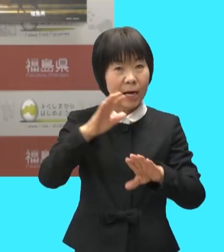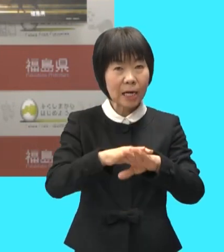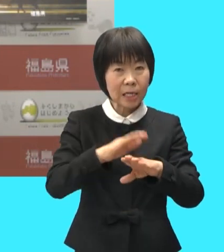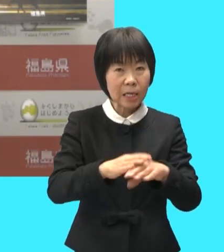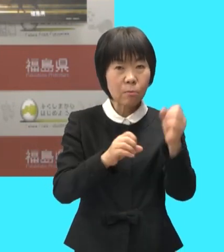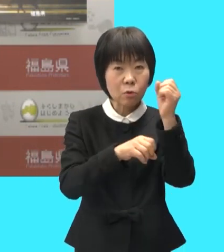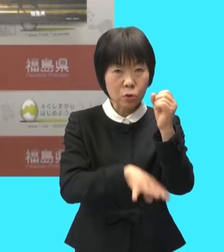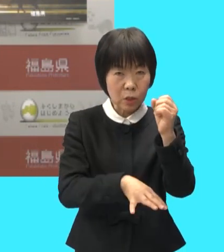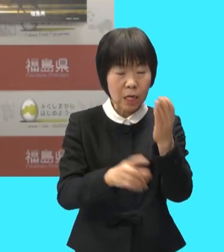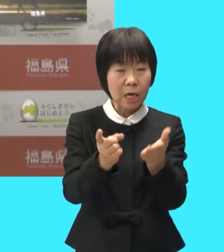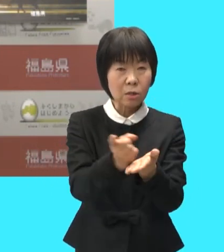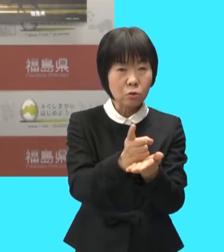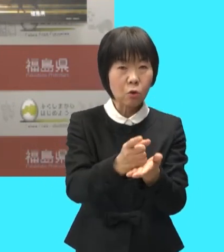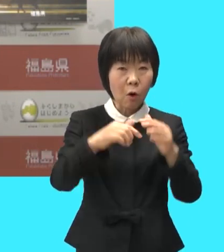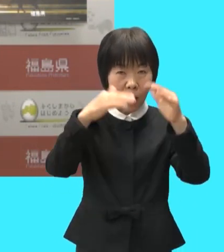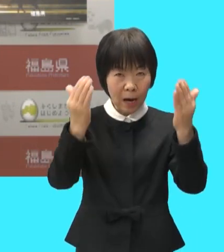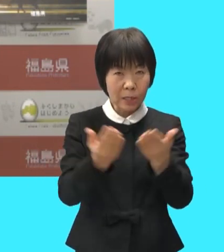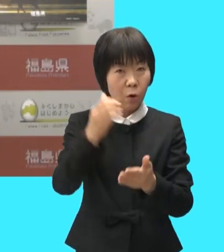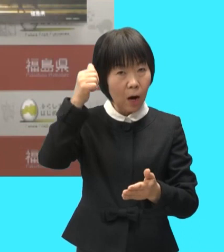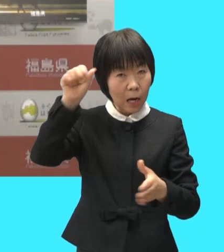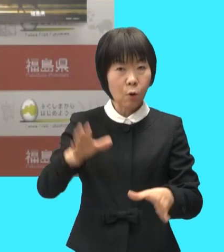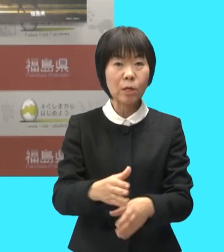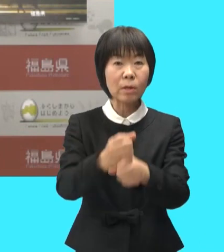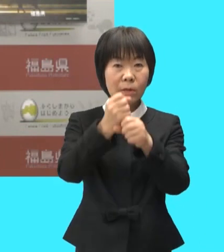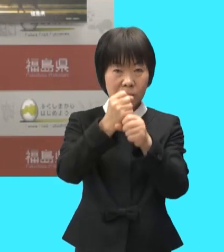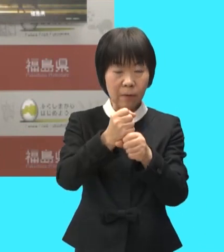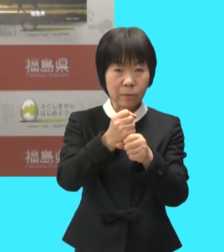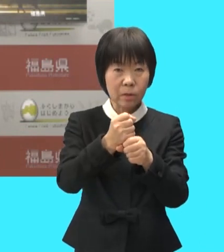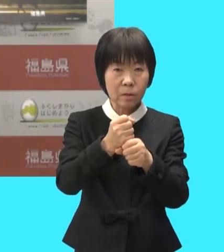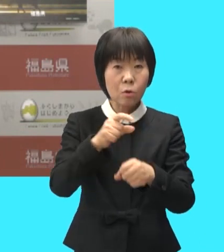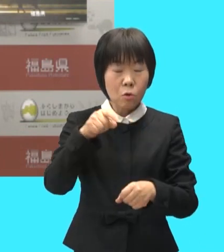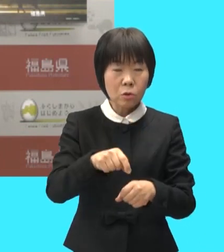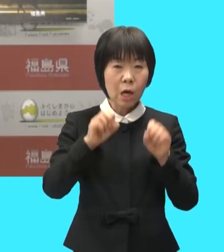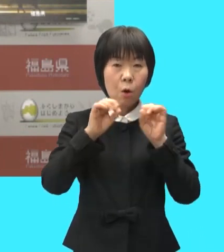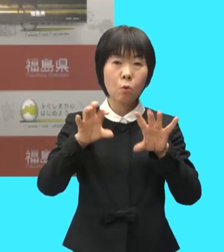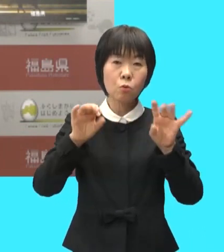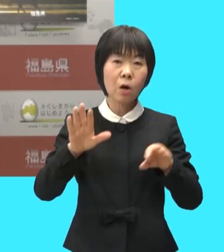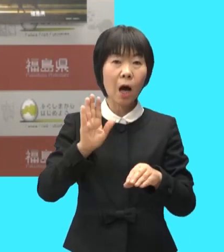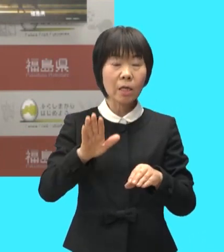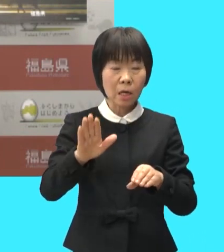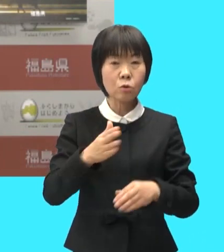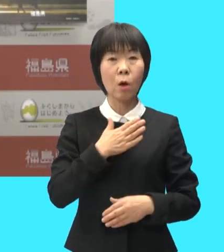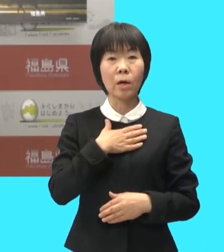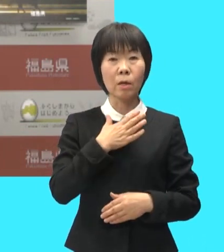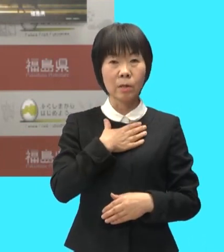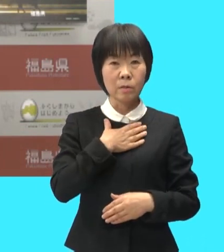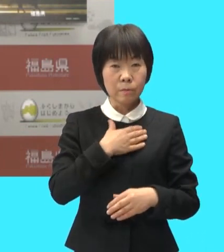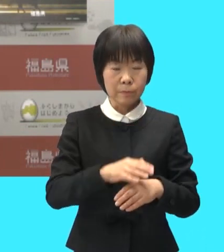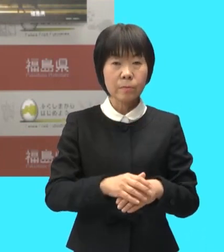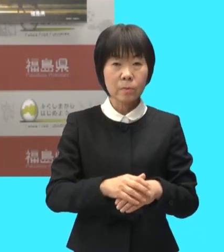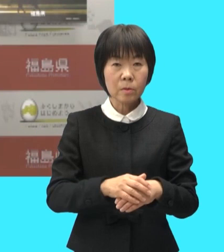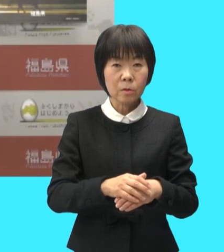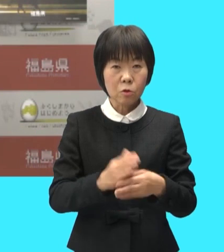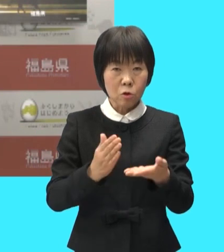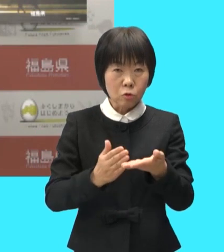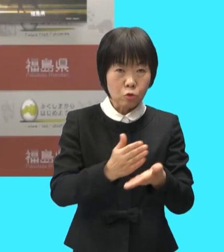ート概要案を取りまとめました。こういった報道があったということを承知しております。グランド